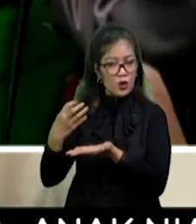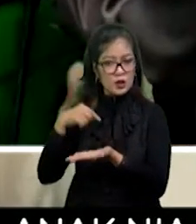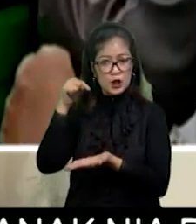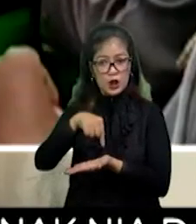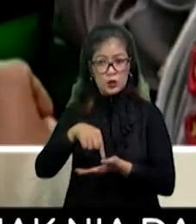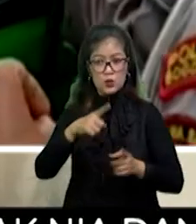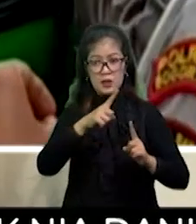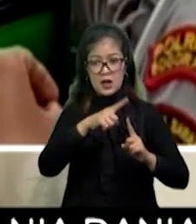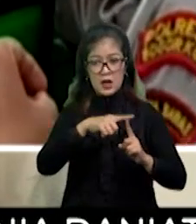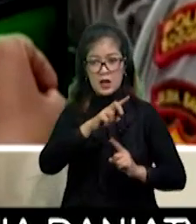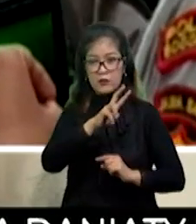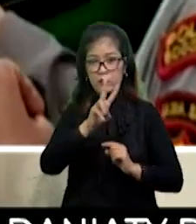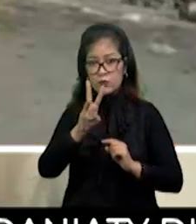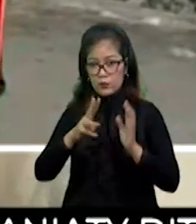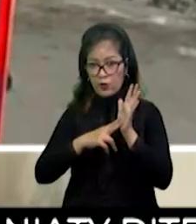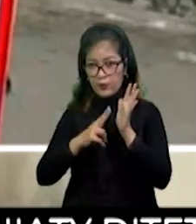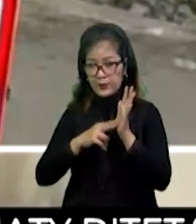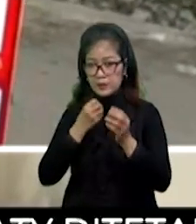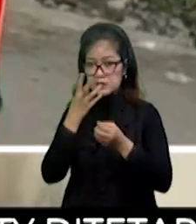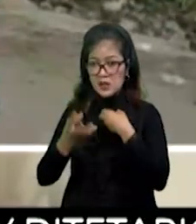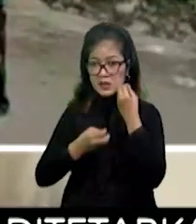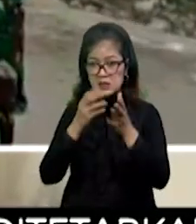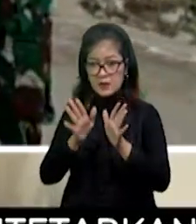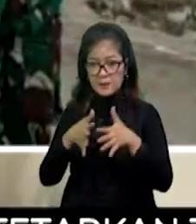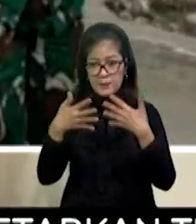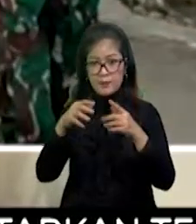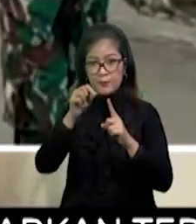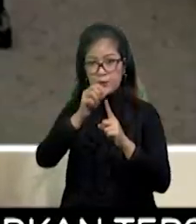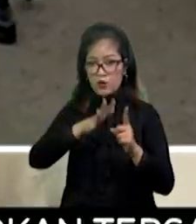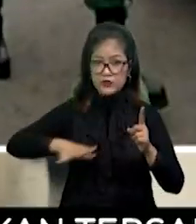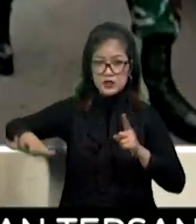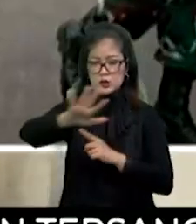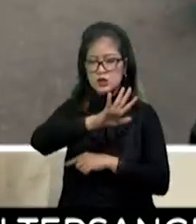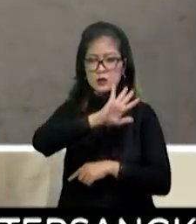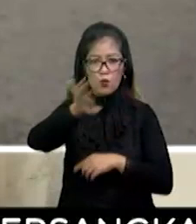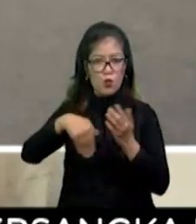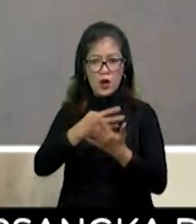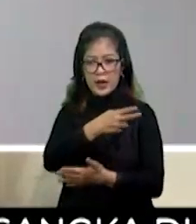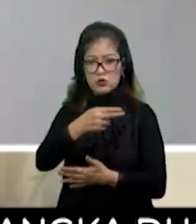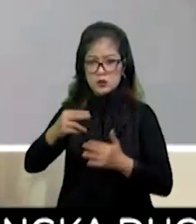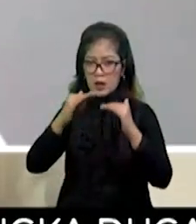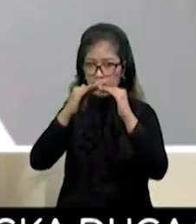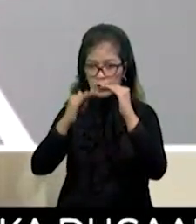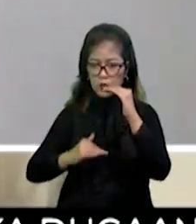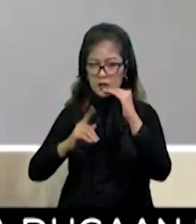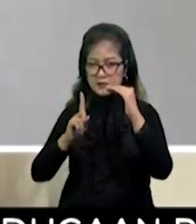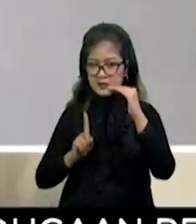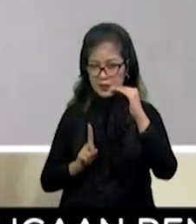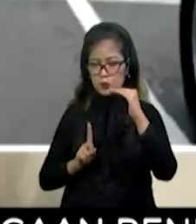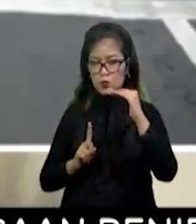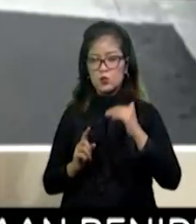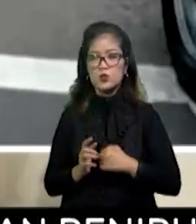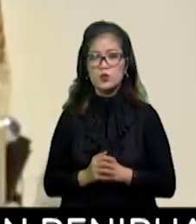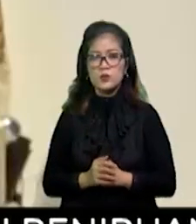3 November menyatakan bahwa seluruh provinsi di Indonesia berada pada tingkat penularan atau community transmission di